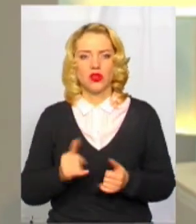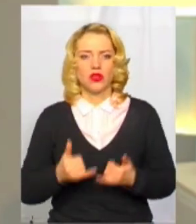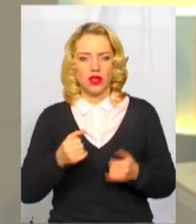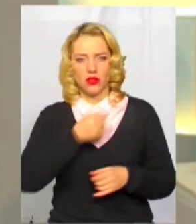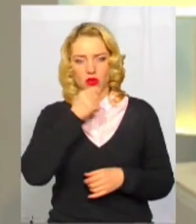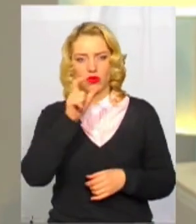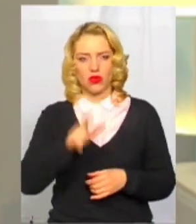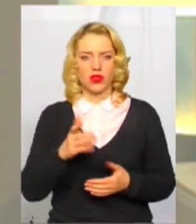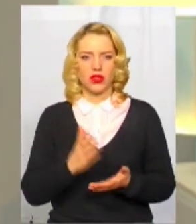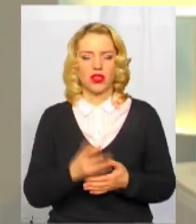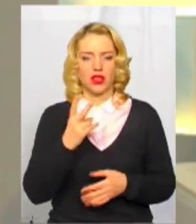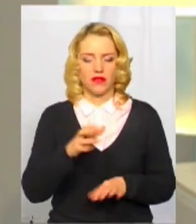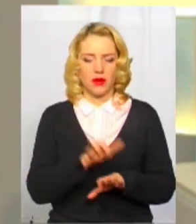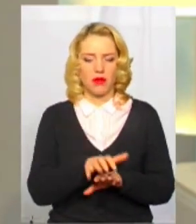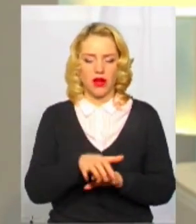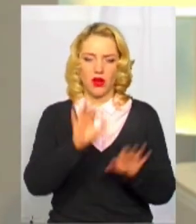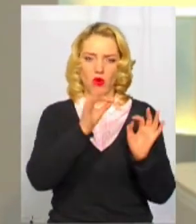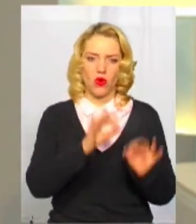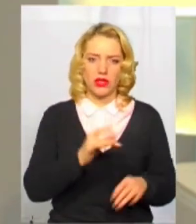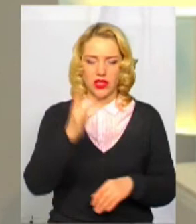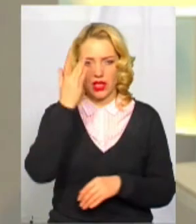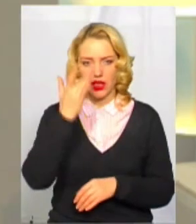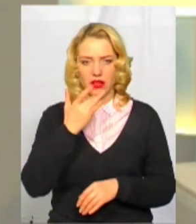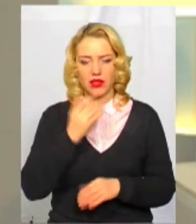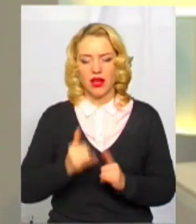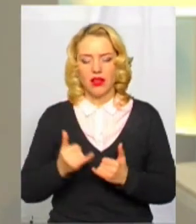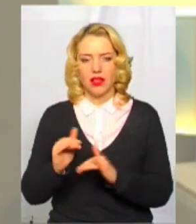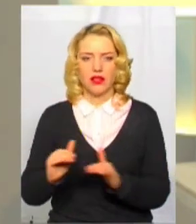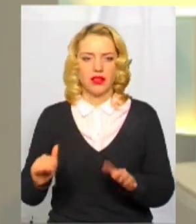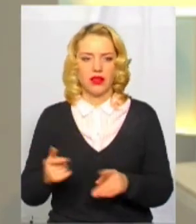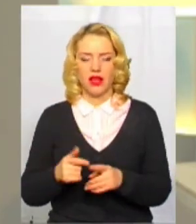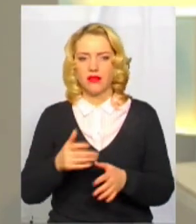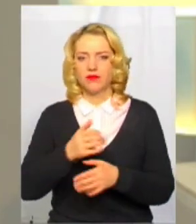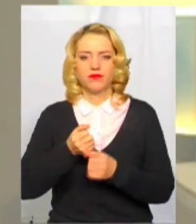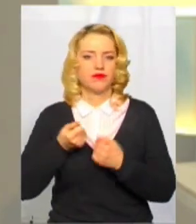це є 2 пари осіннього і літнього, для діток не обмежена